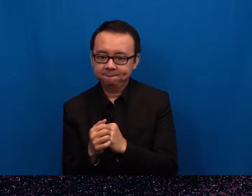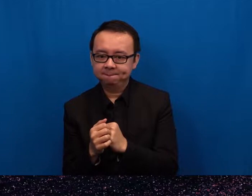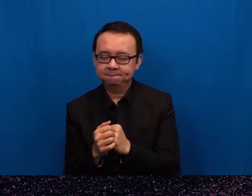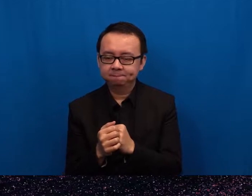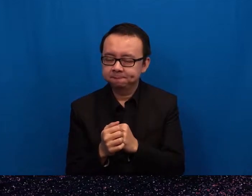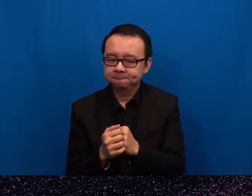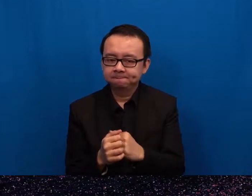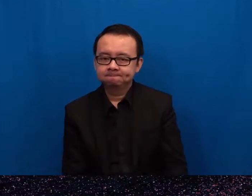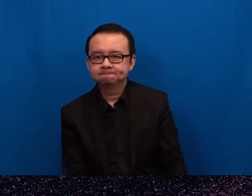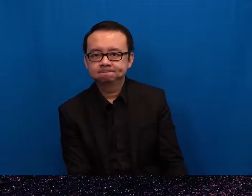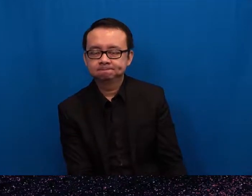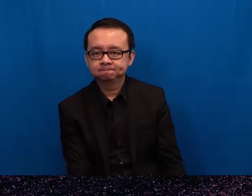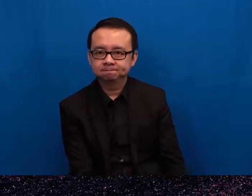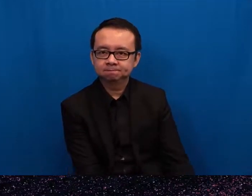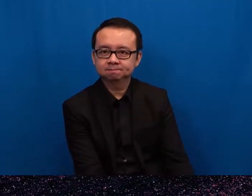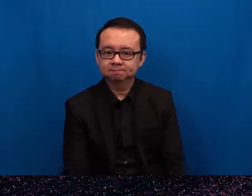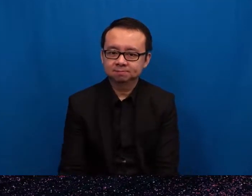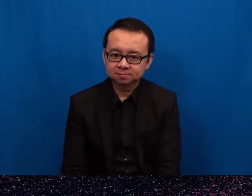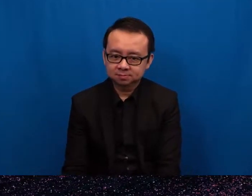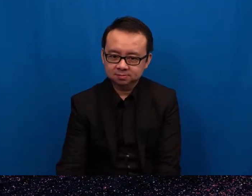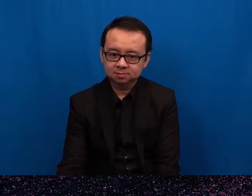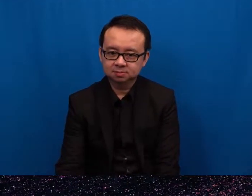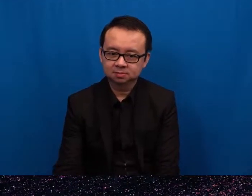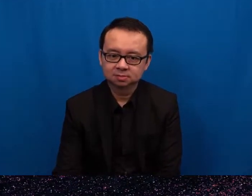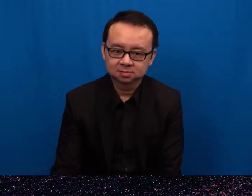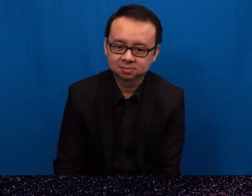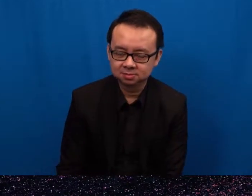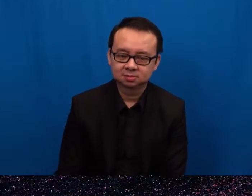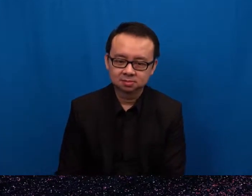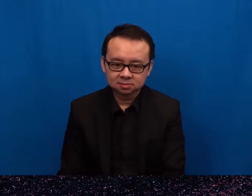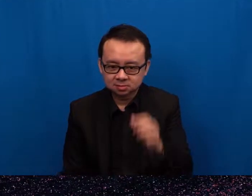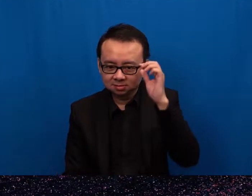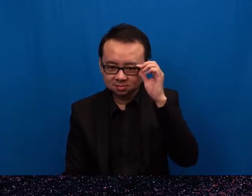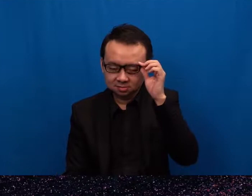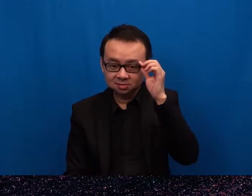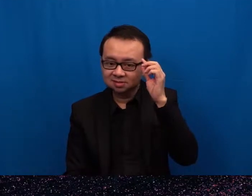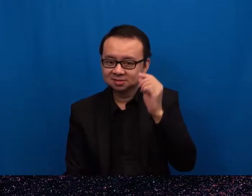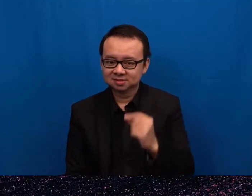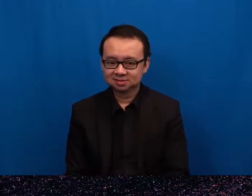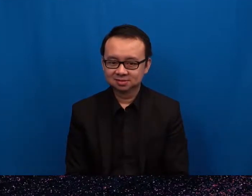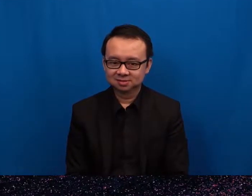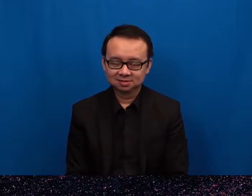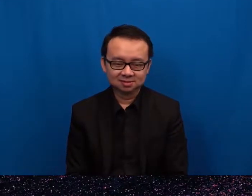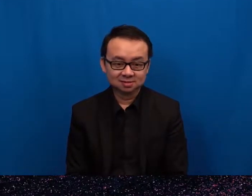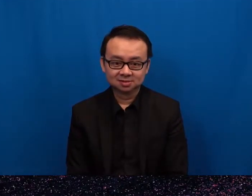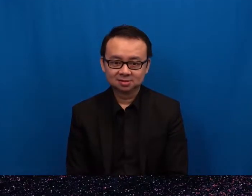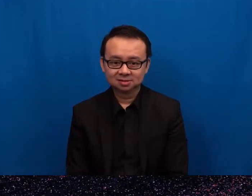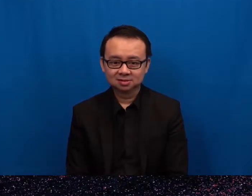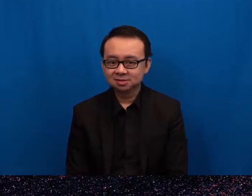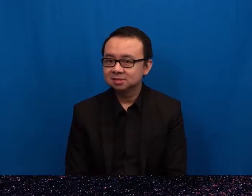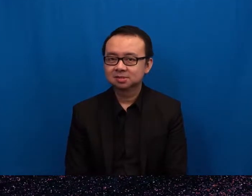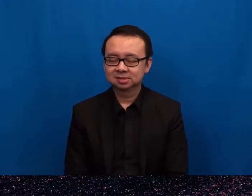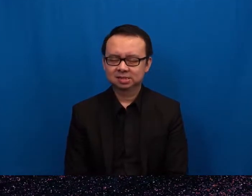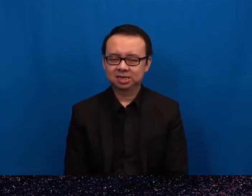Maka lenyaplah penyakit mereka dan keluarlah roh-roh jahat. Sapu tangan waktu masih kecil saya jadi lupa. Terbuat